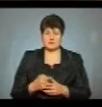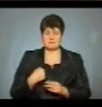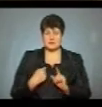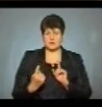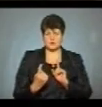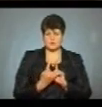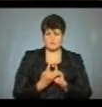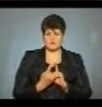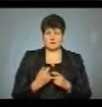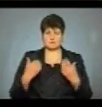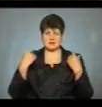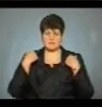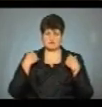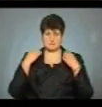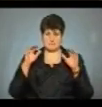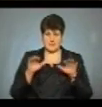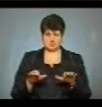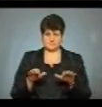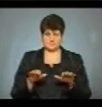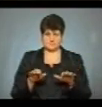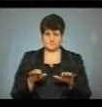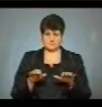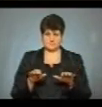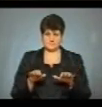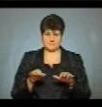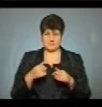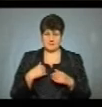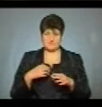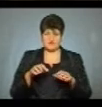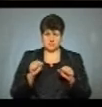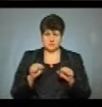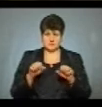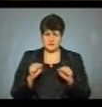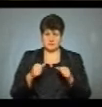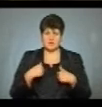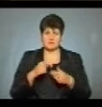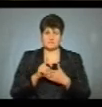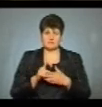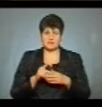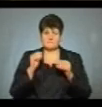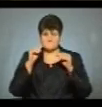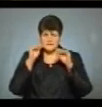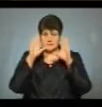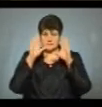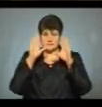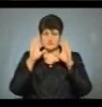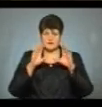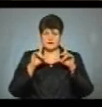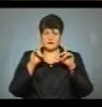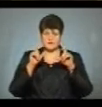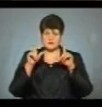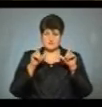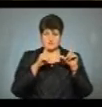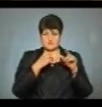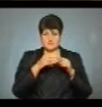суперник, він мене тримав за плечі, і він на мене мав нажимати, я мала відкривати очі і мала фоткати різні